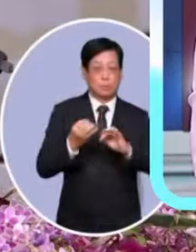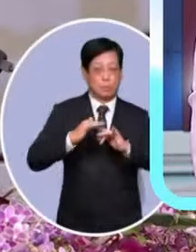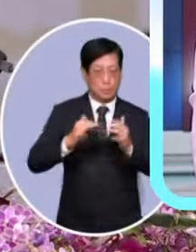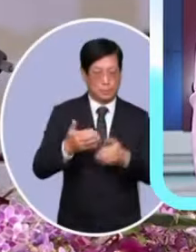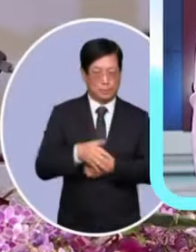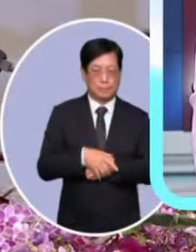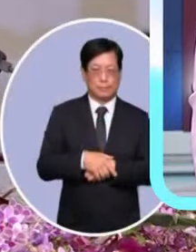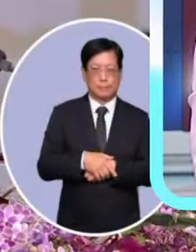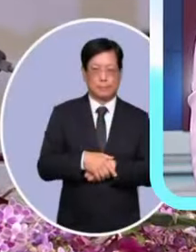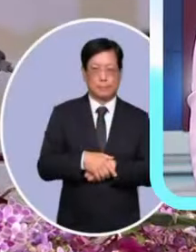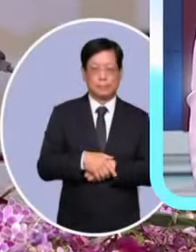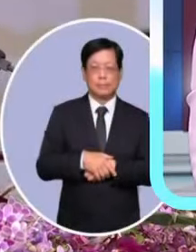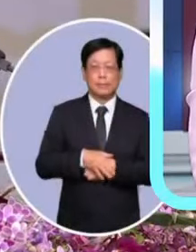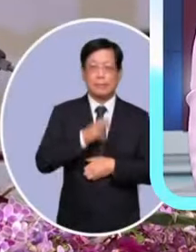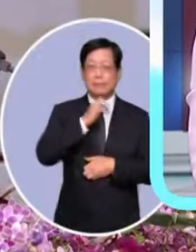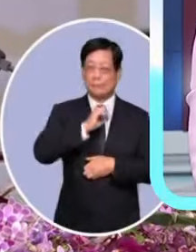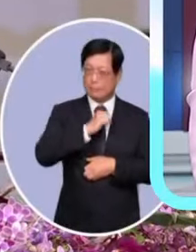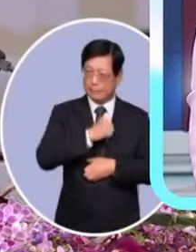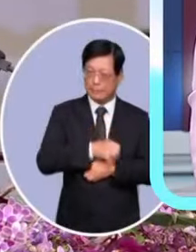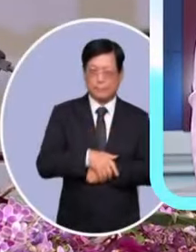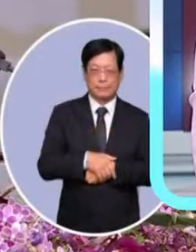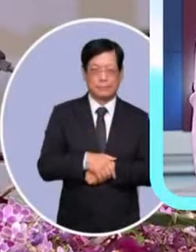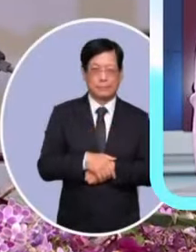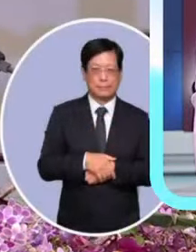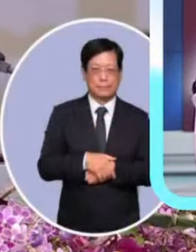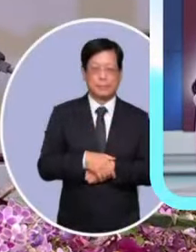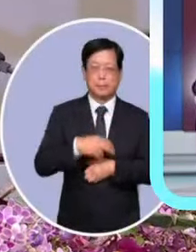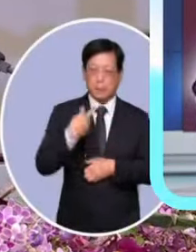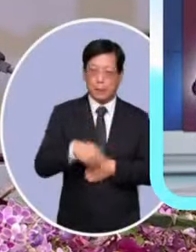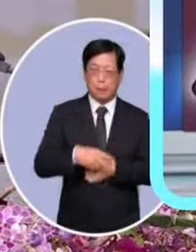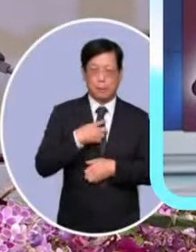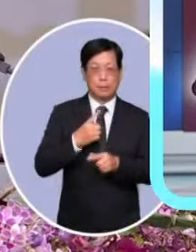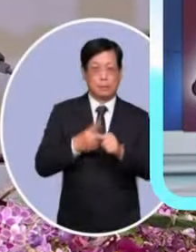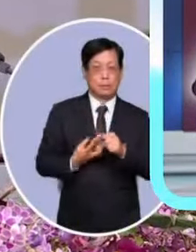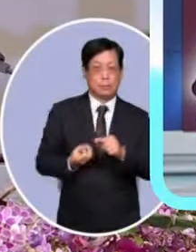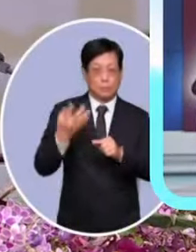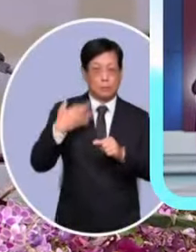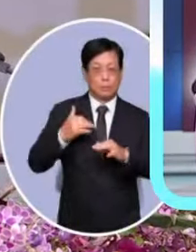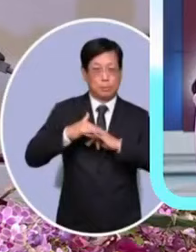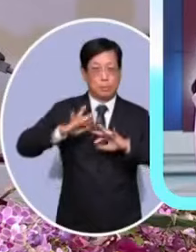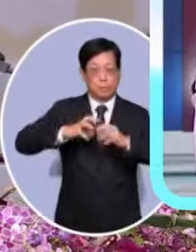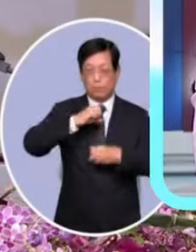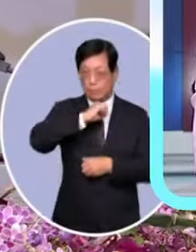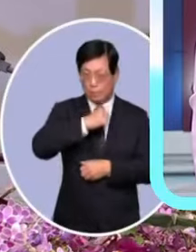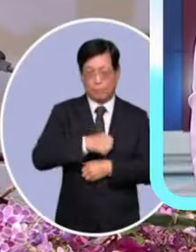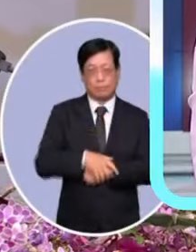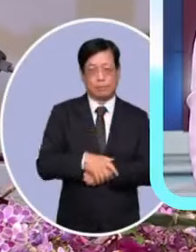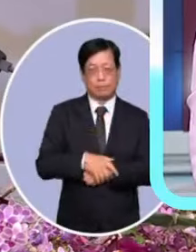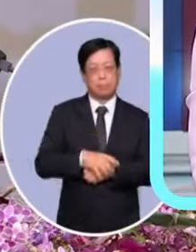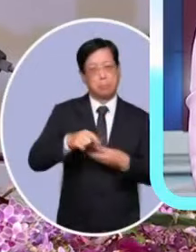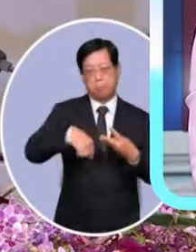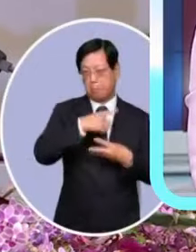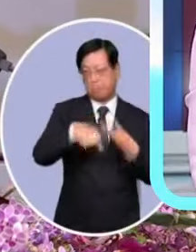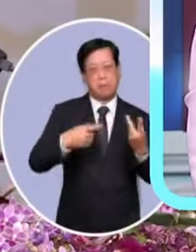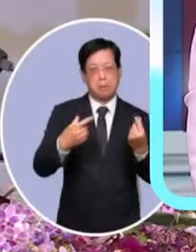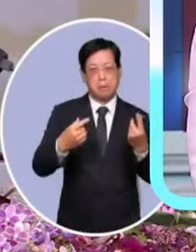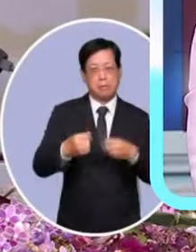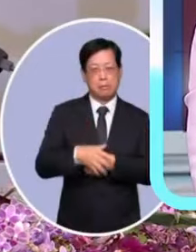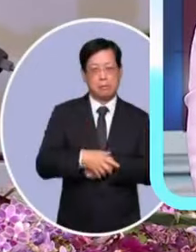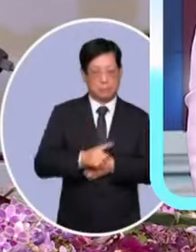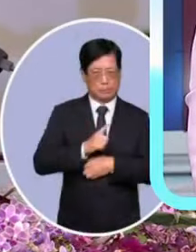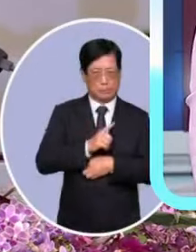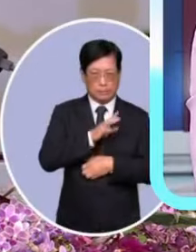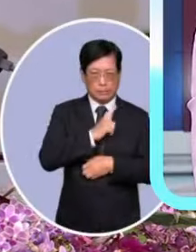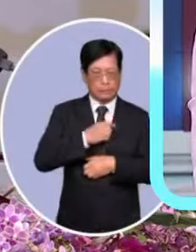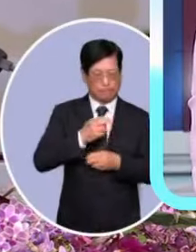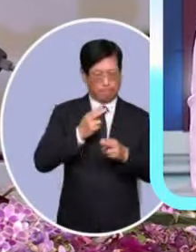对， 吴康仁根本没有讲中国祖国，所以你在胡扯什么嘛？就是说你讲这种，就